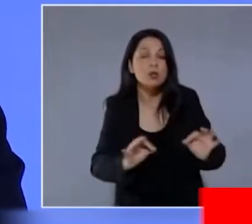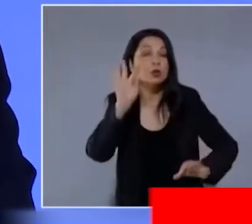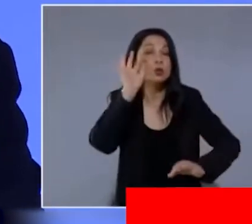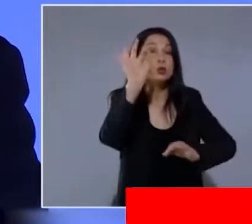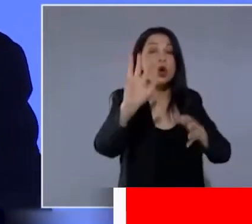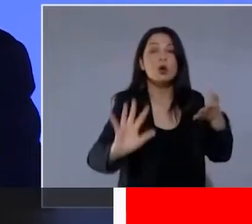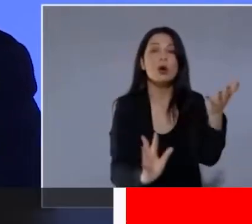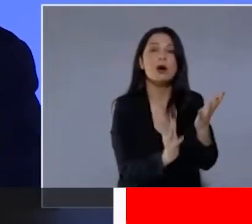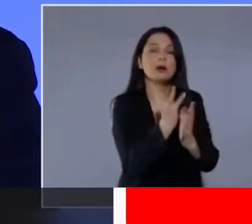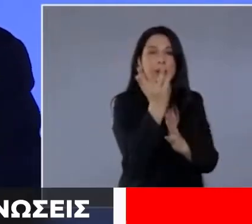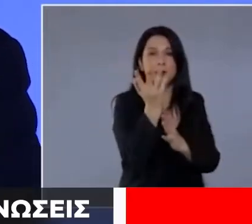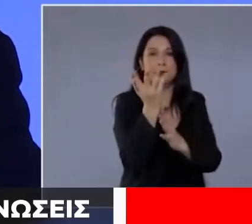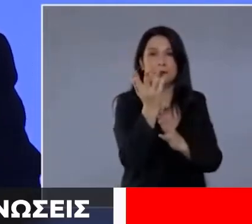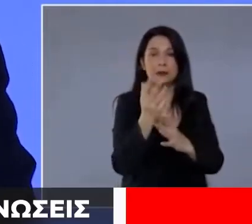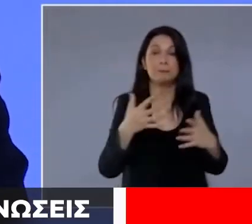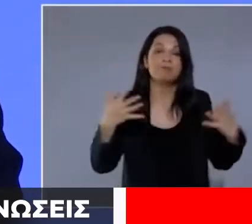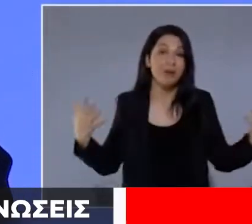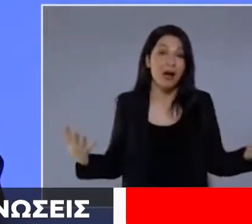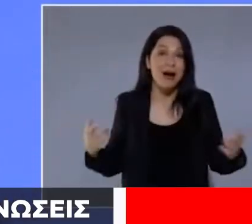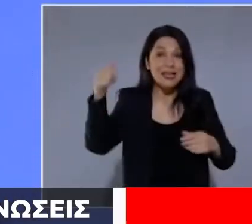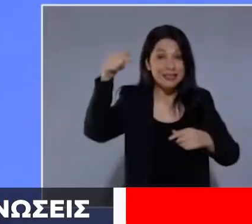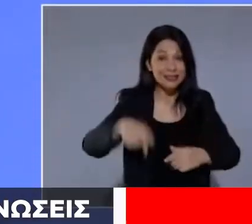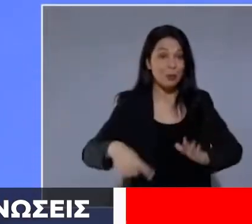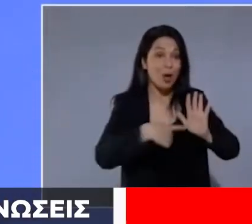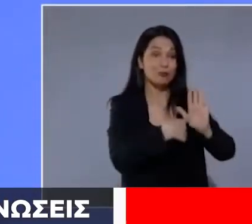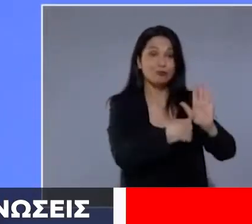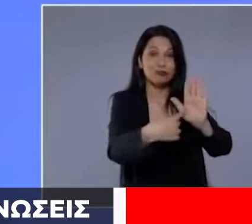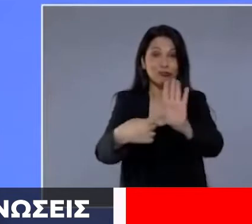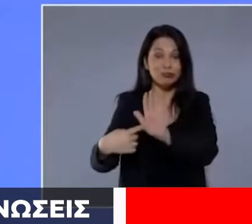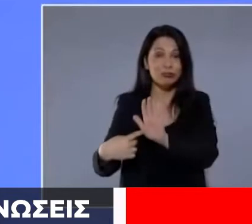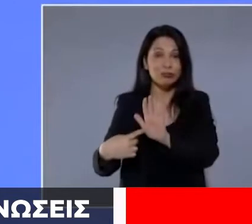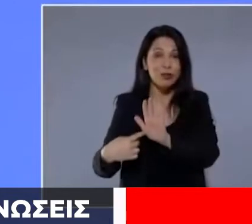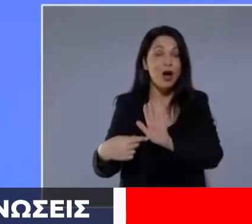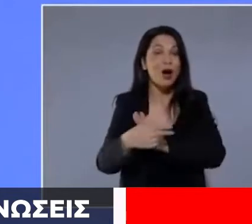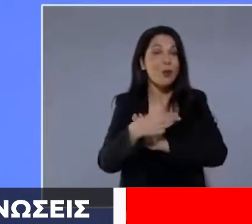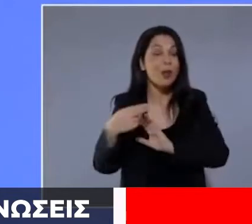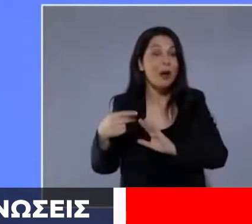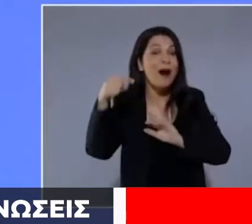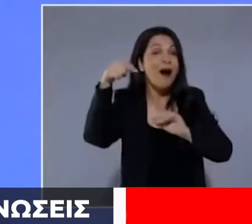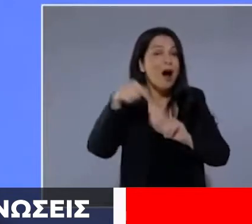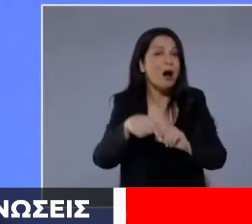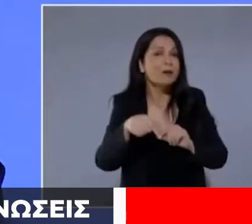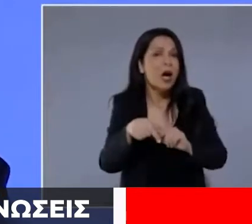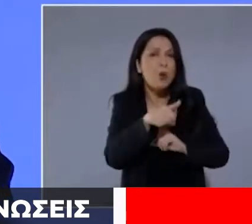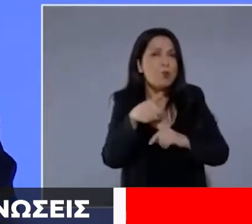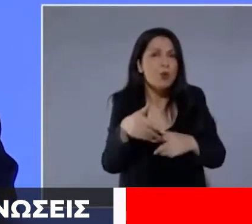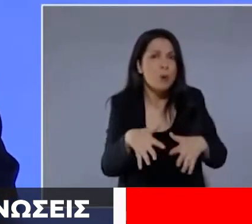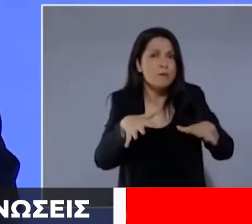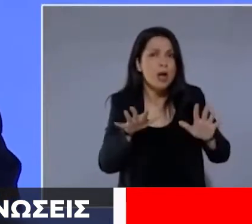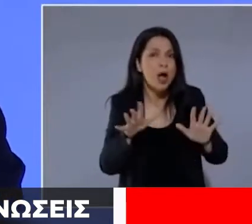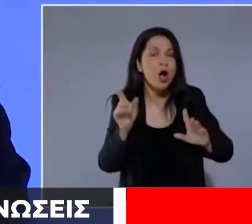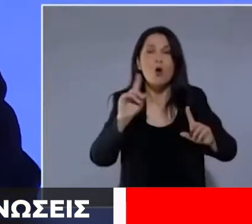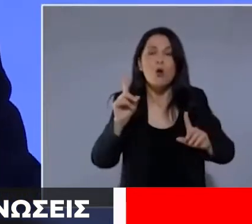Τα έργα λοιπόν που σας παρουσιάζουμε σήμερα αποτελούν μέρος ενός συνολικού σχεδίου για